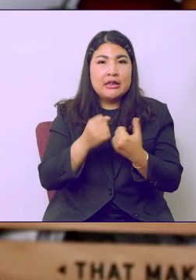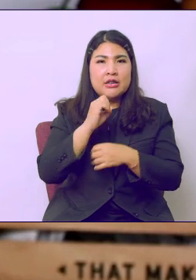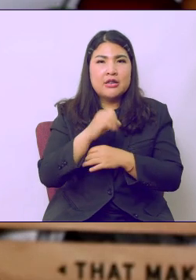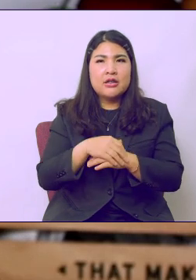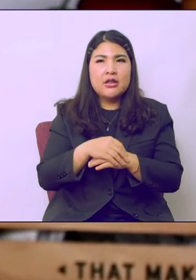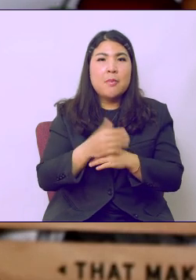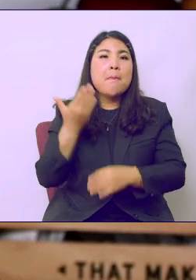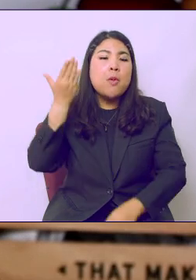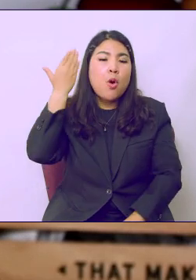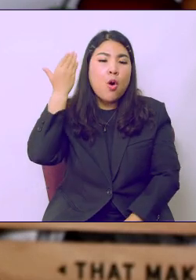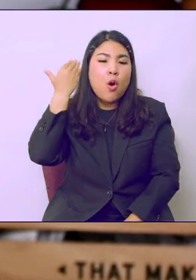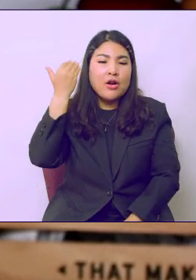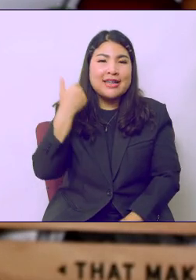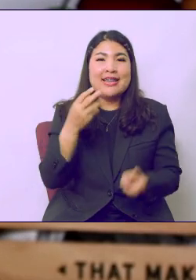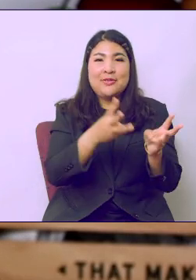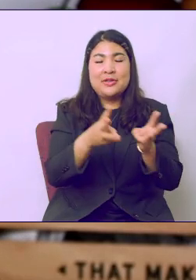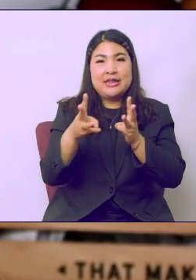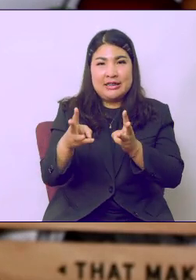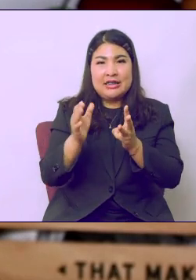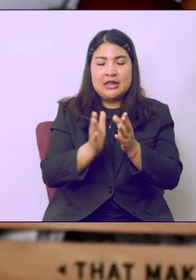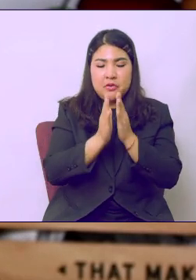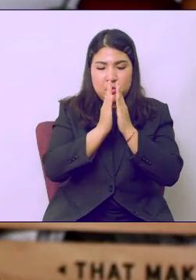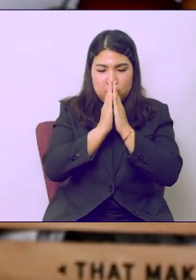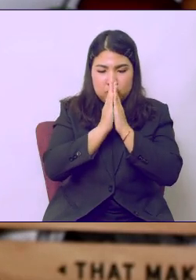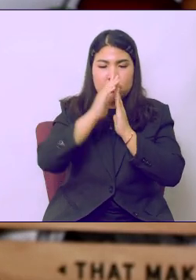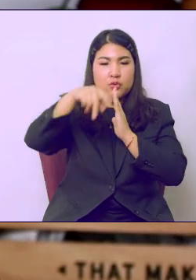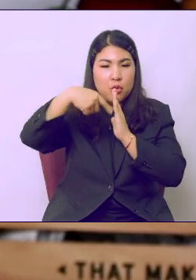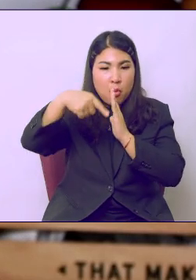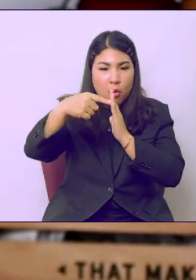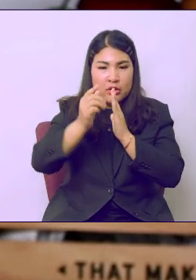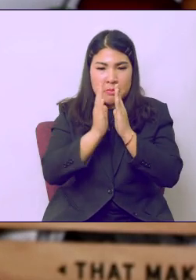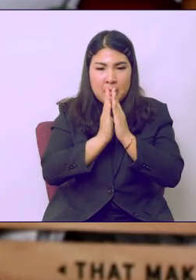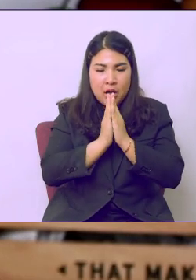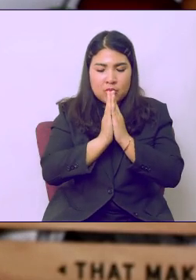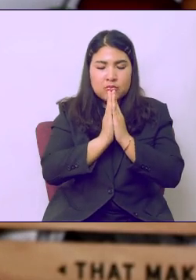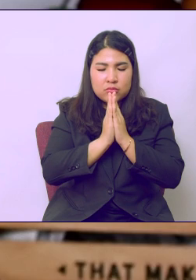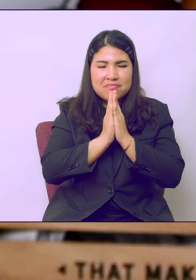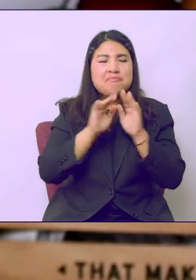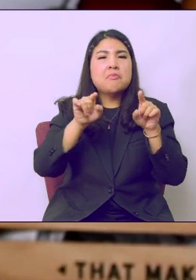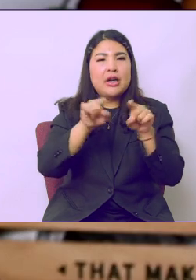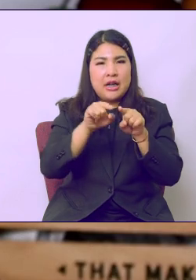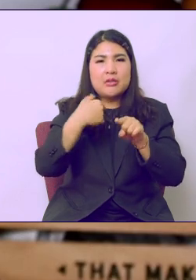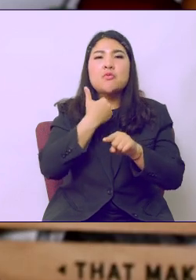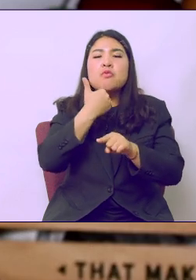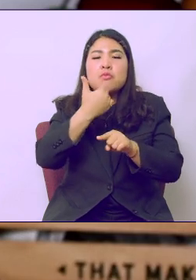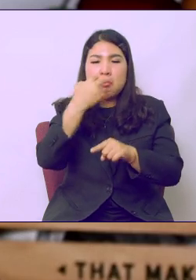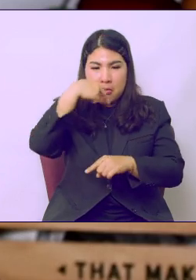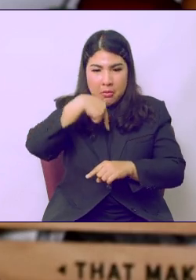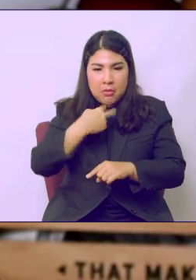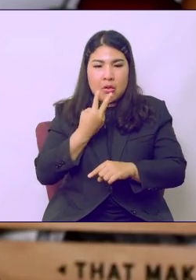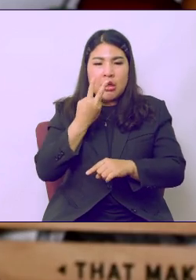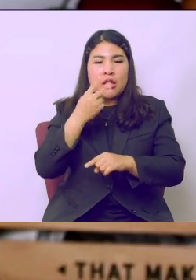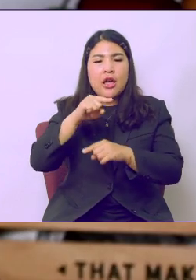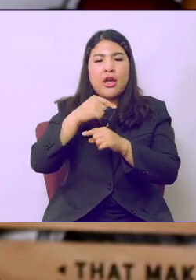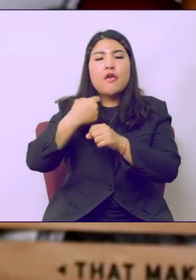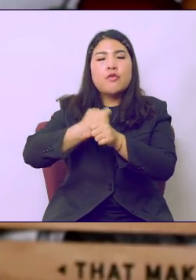การสมัยก่อนเนี่ยเขาใช้การสวดมนต์นะครับแล้วก็การสวดมนต์เนี่ยก็เานับว่าเป็นการฝึกลมหายใจรูปแบบนึงด้วยนะครับเป็น